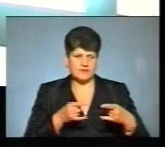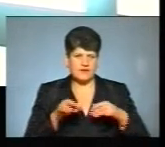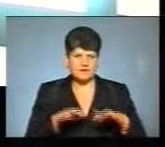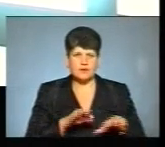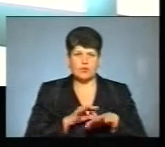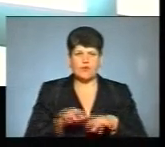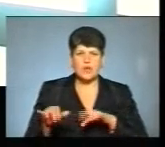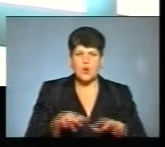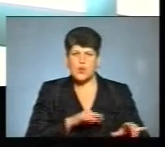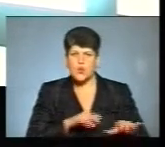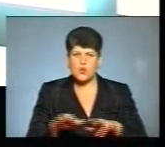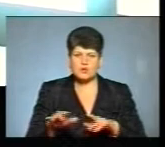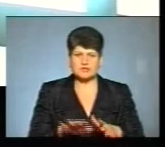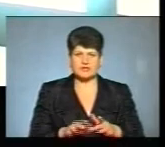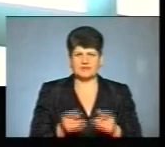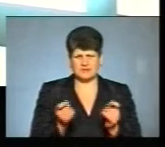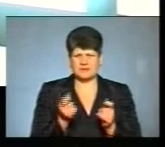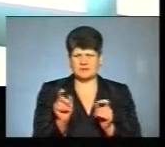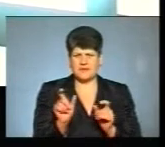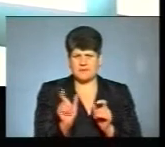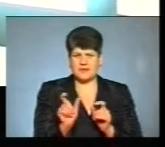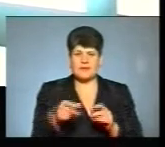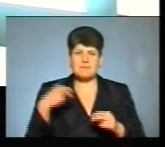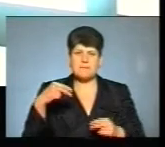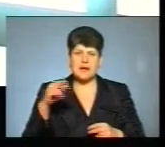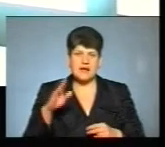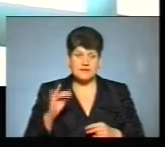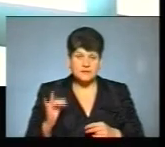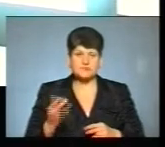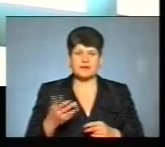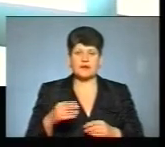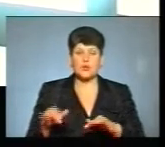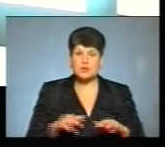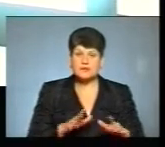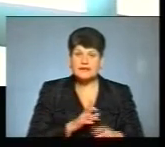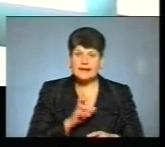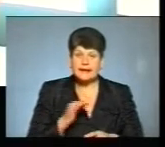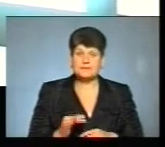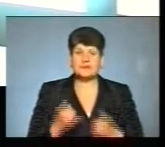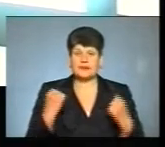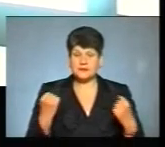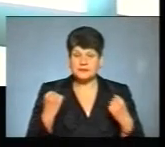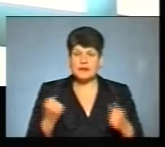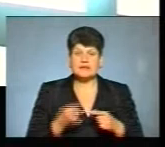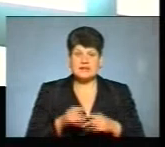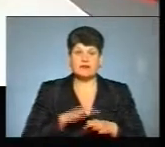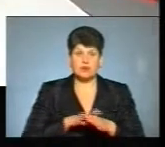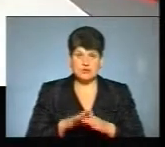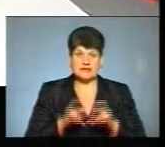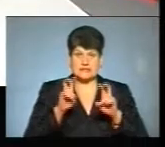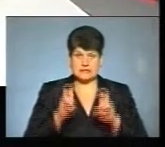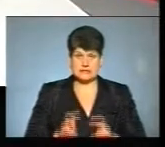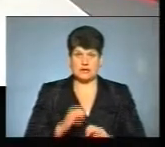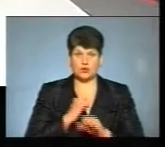руханки, які були в вигляді невеликих перерв. Тобто все вони це виконували і після цього сідали робити